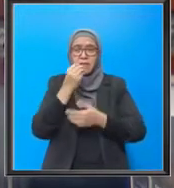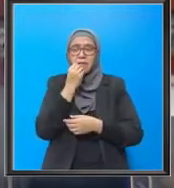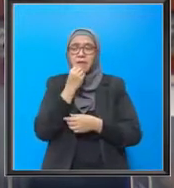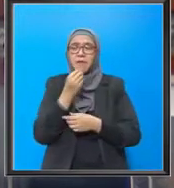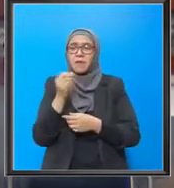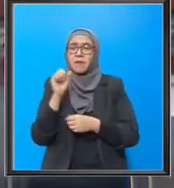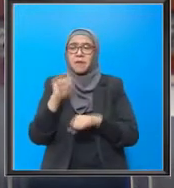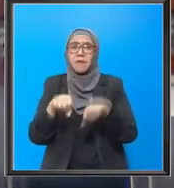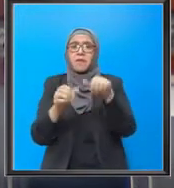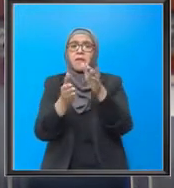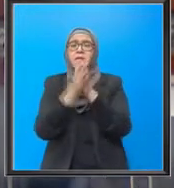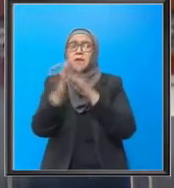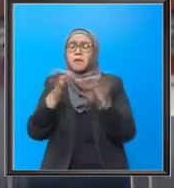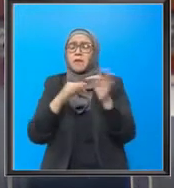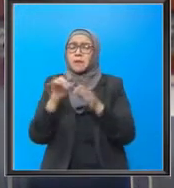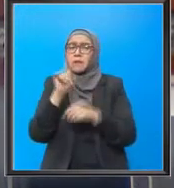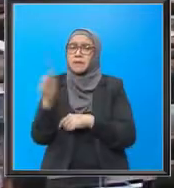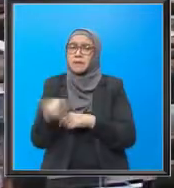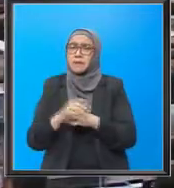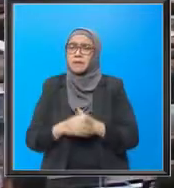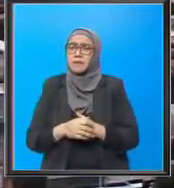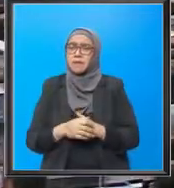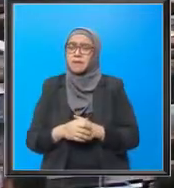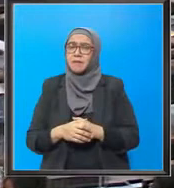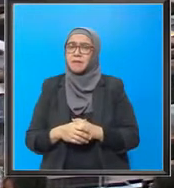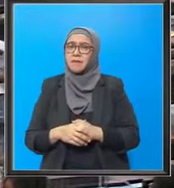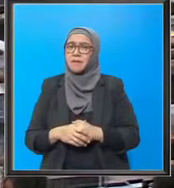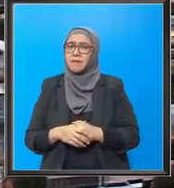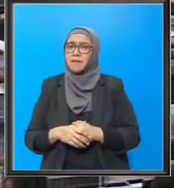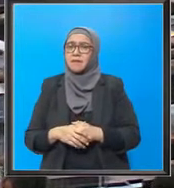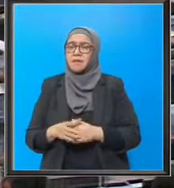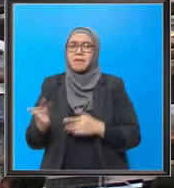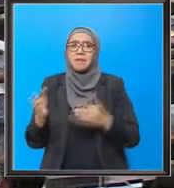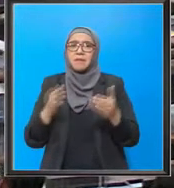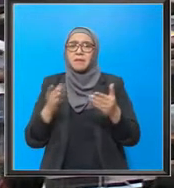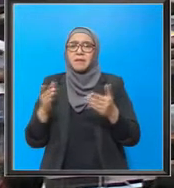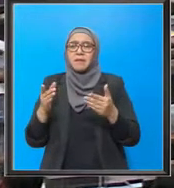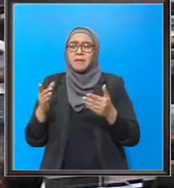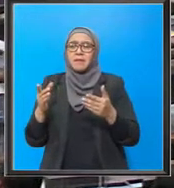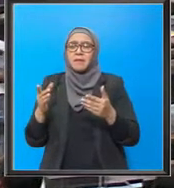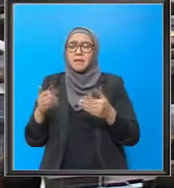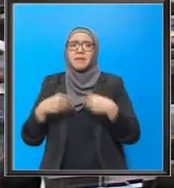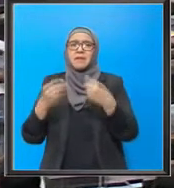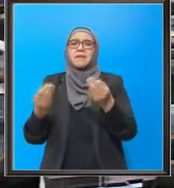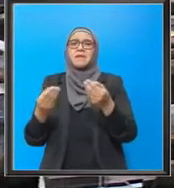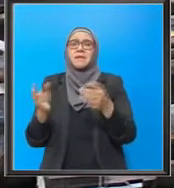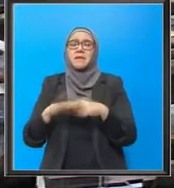meminta penjelasan antaranya adalah Oke skip jempol